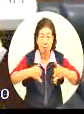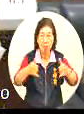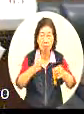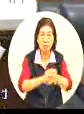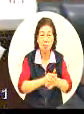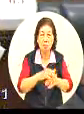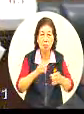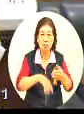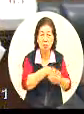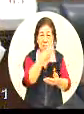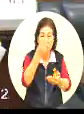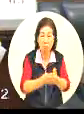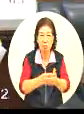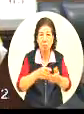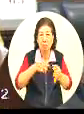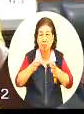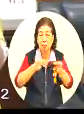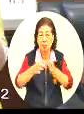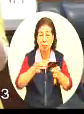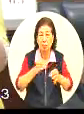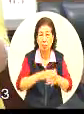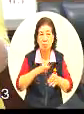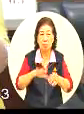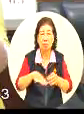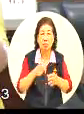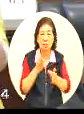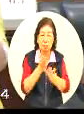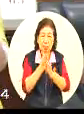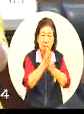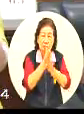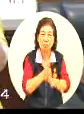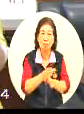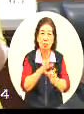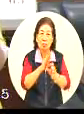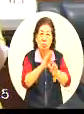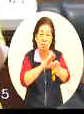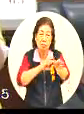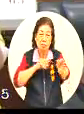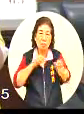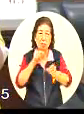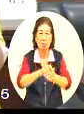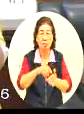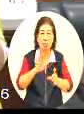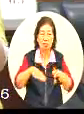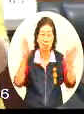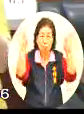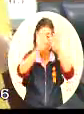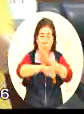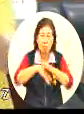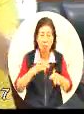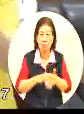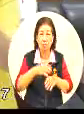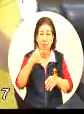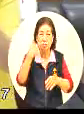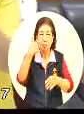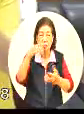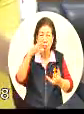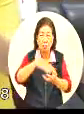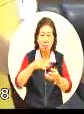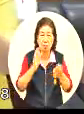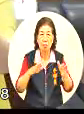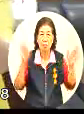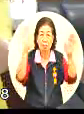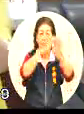就会影响交通出入哈、哦、啊，所以啊晚上又去遛夜市哦，所以本席在建议讲